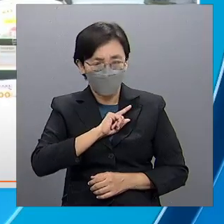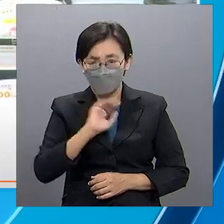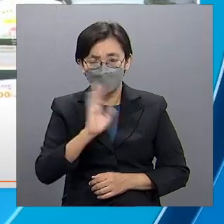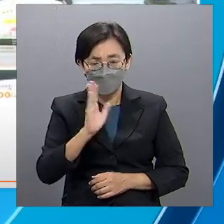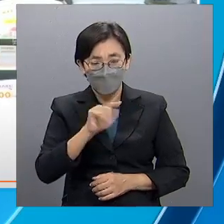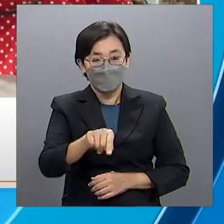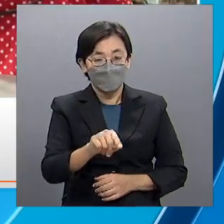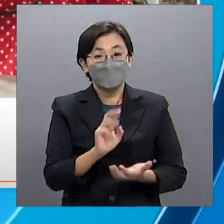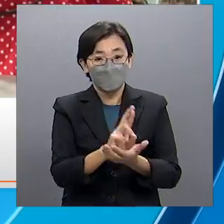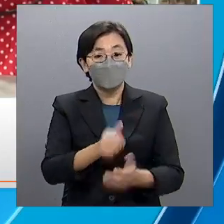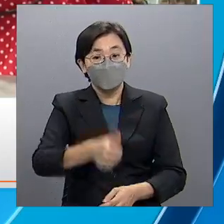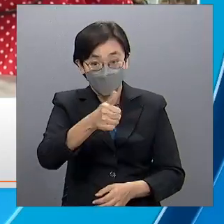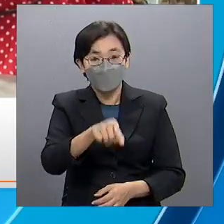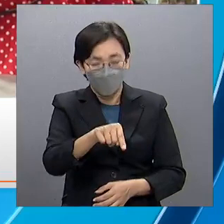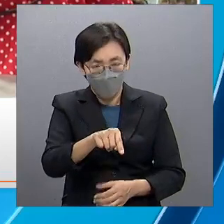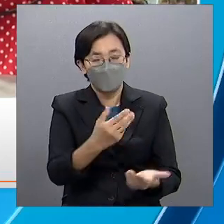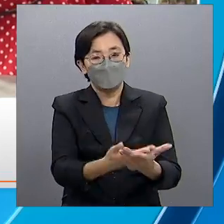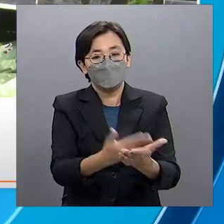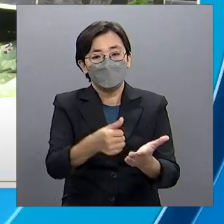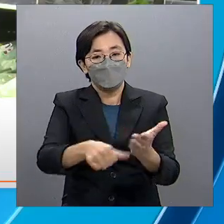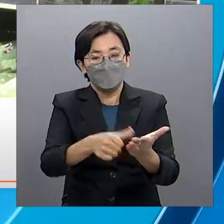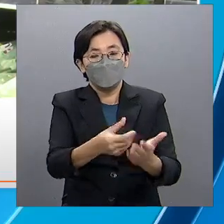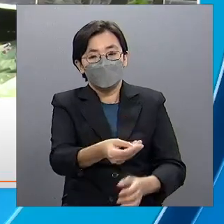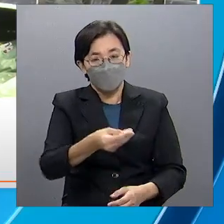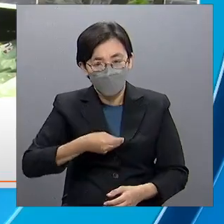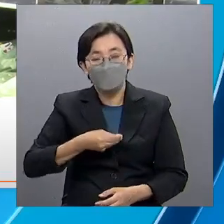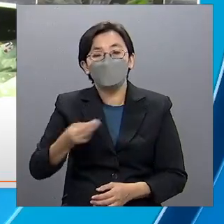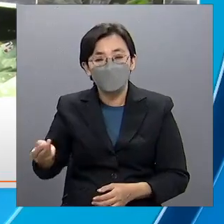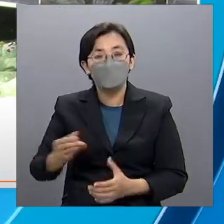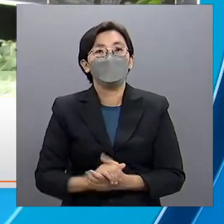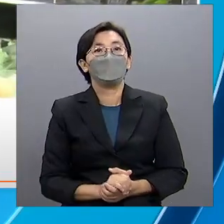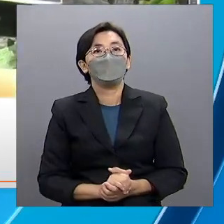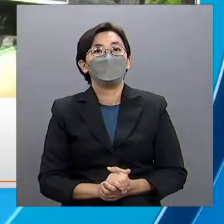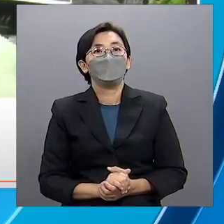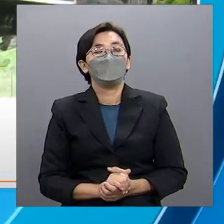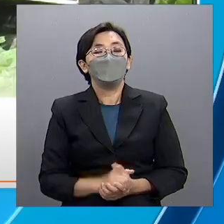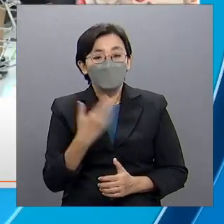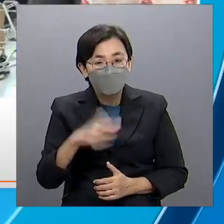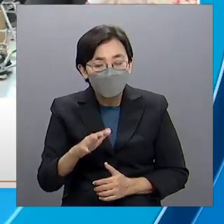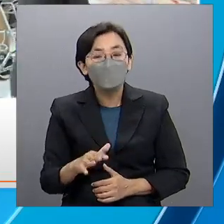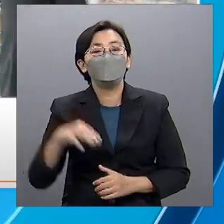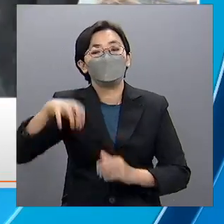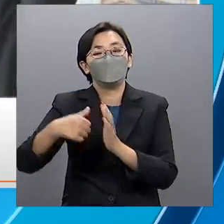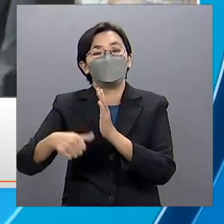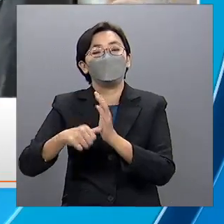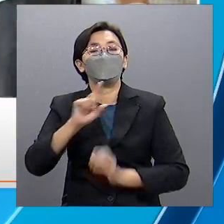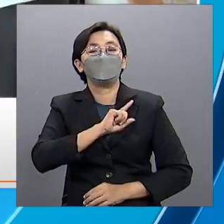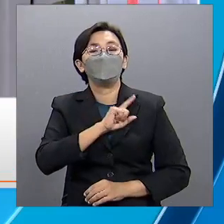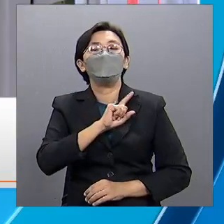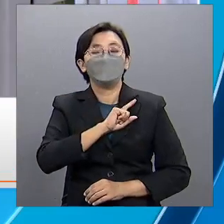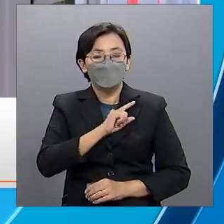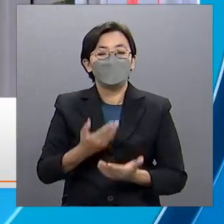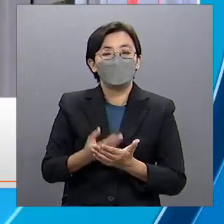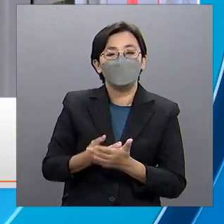่ ผู้ที่เขาจ่ายอะค่ะเขาจะเป็นคนหักของเราไว้อะค่ะแล้วก็นำส่งกรมสรรพากรเองนะคะ ครับครับครับท่านโฆษกครับ